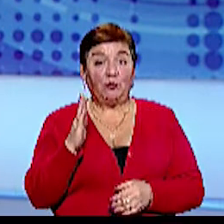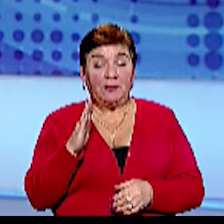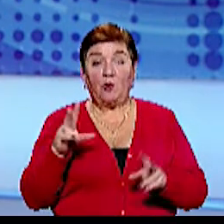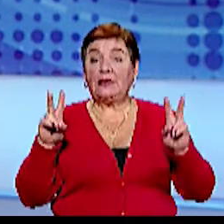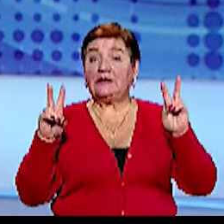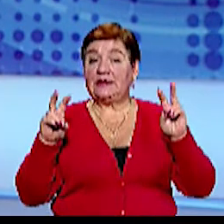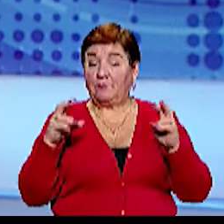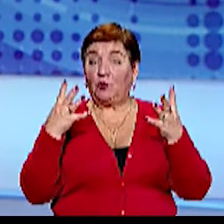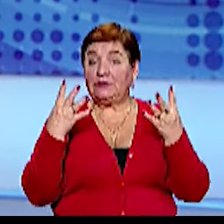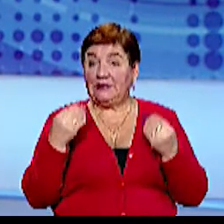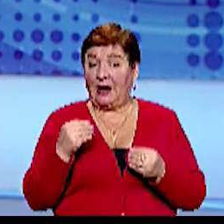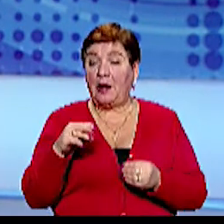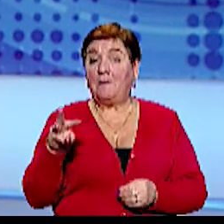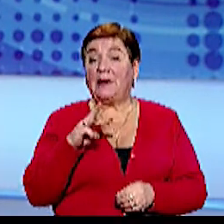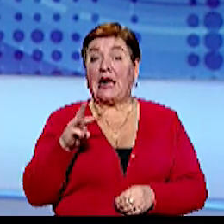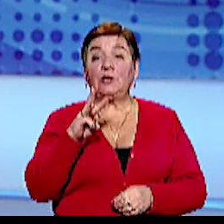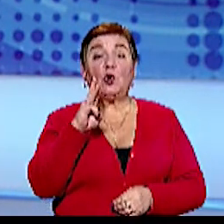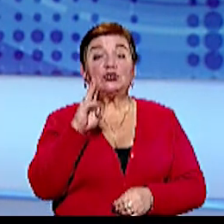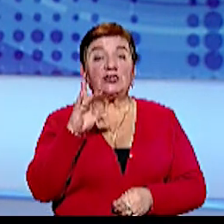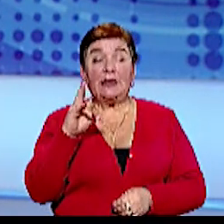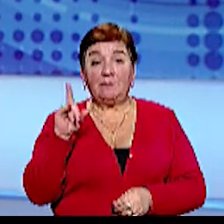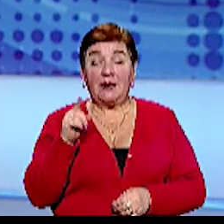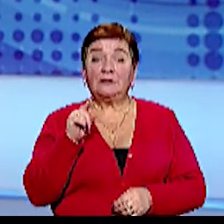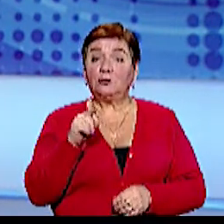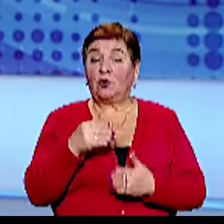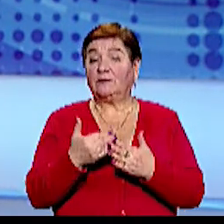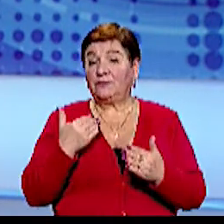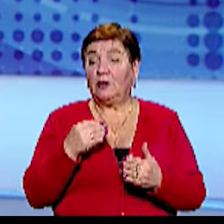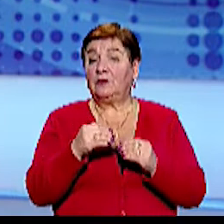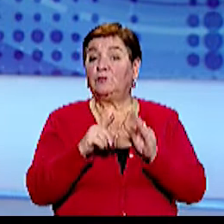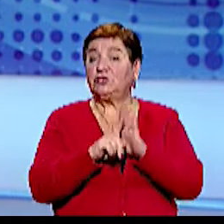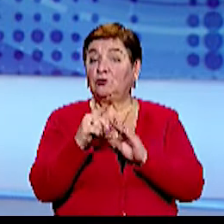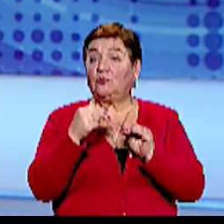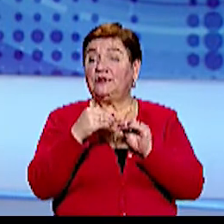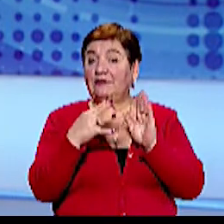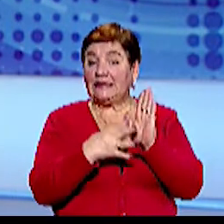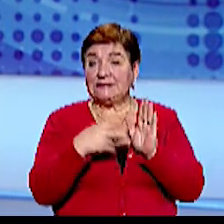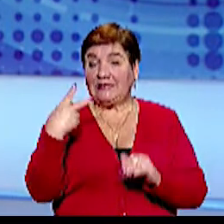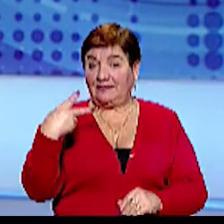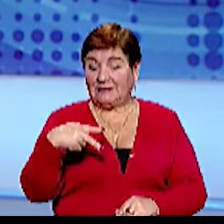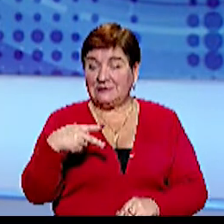гість програми, політолог Михайло Шелемба. Початок ефіру о 19:20.